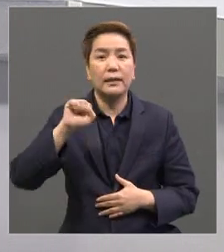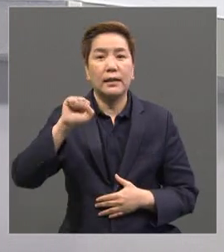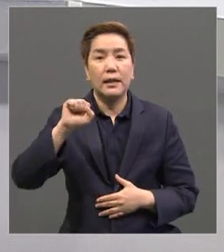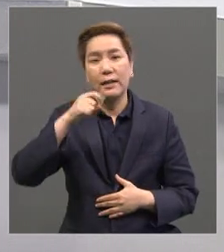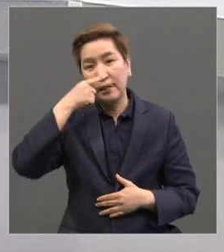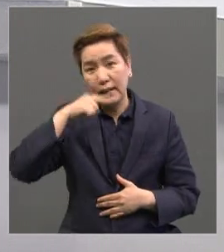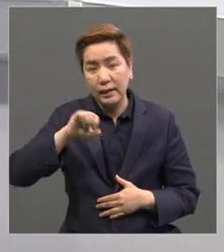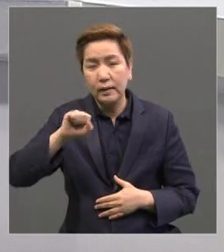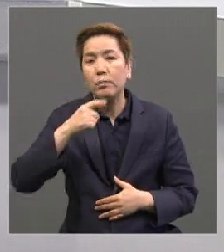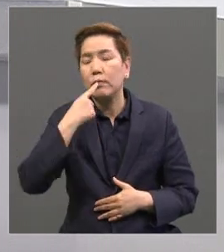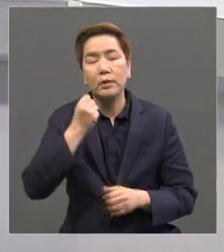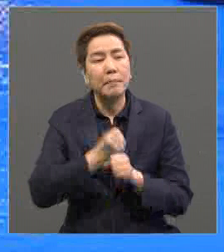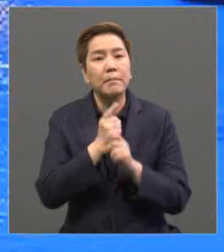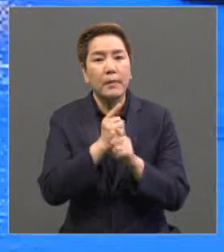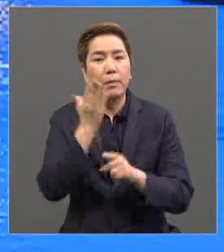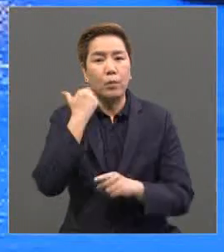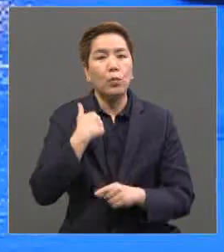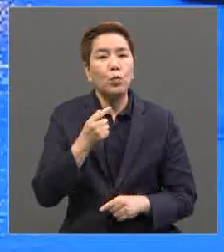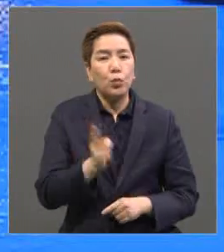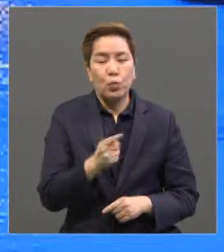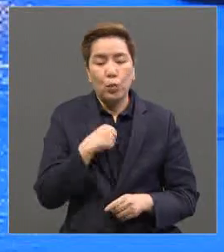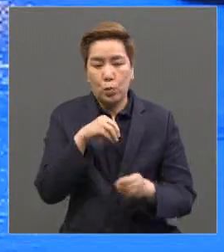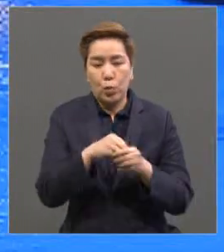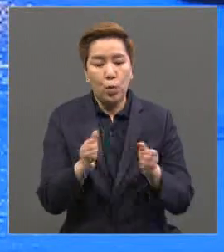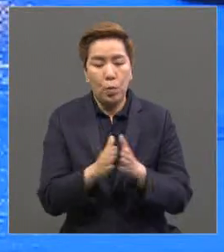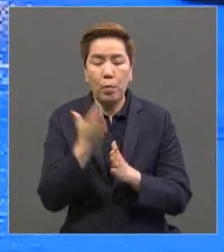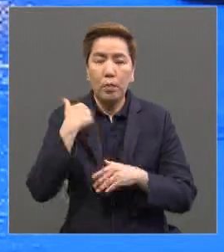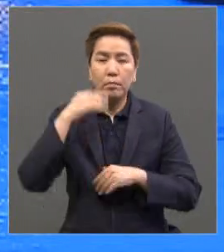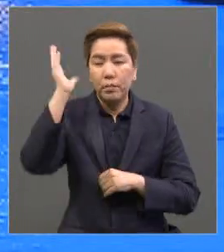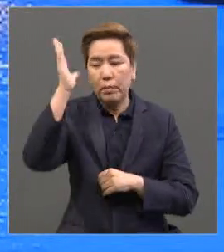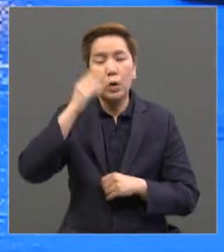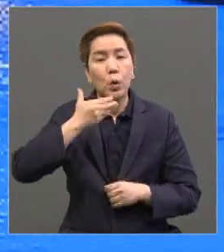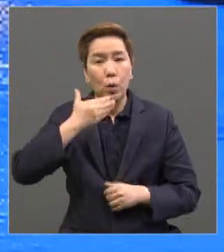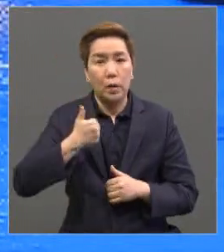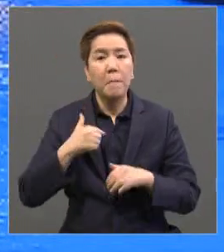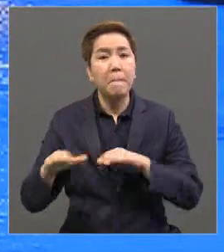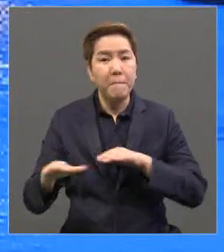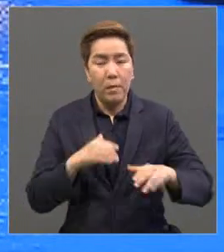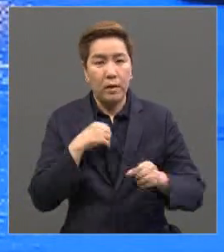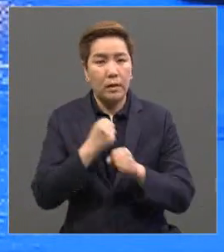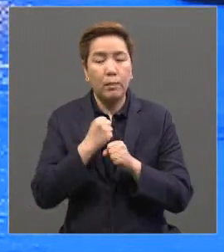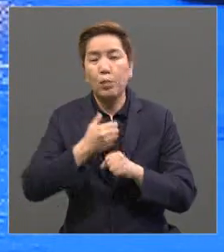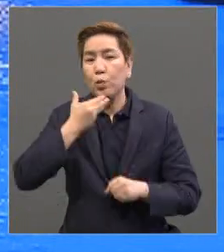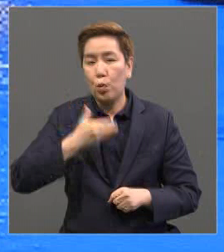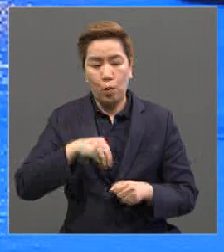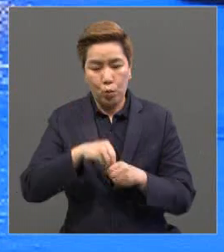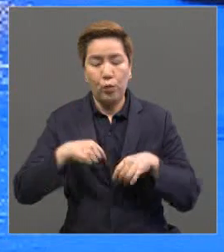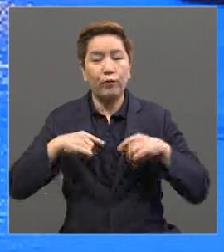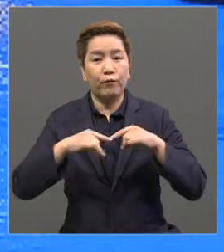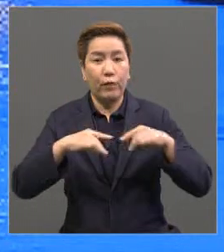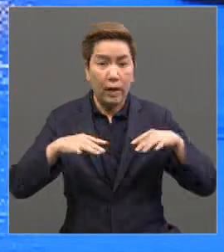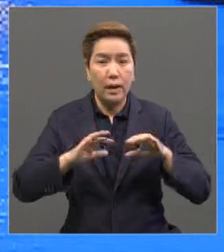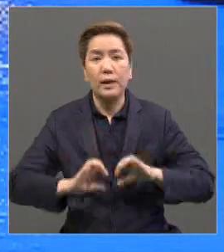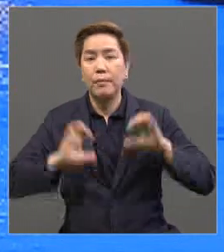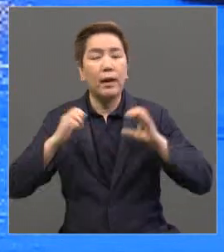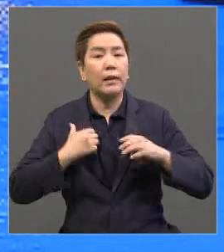ไทยวันนี้ประกาศย้ำจุดยืนจะทำตามสัญญาที่ให้ไว้กับประชาชนในช่วงหาเสียงเลือกตั้งบอกก็พร้อมทำงานอย่างเต็มที่ไม่ว่าจะ